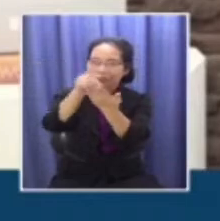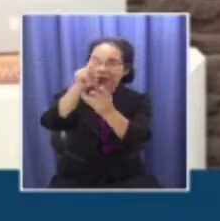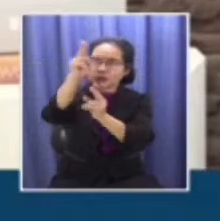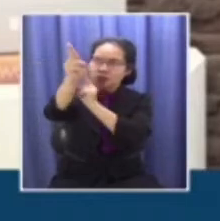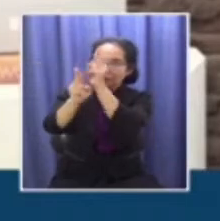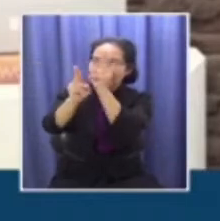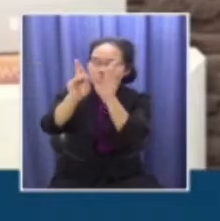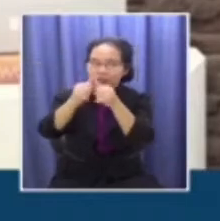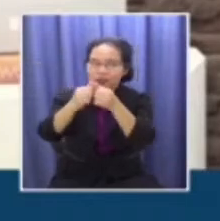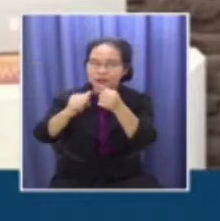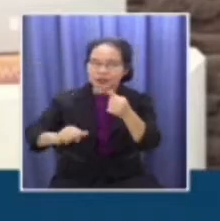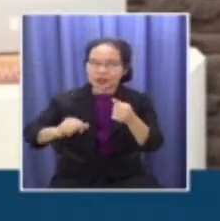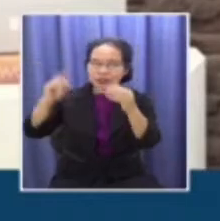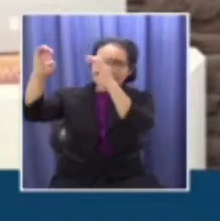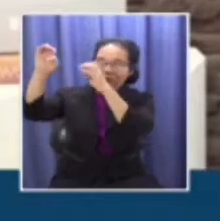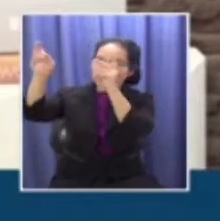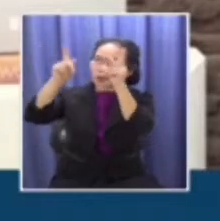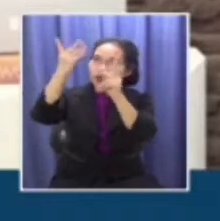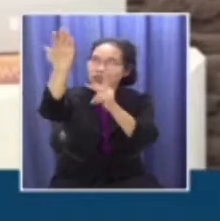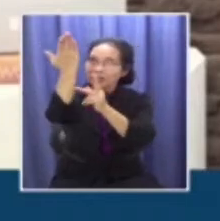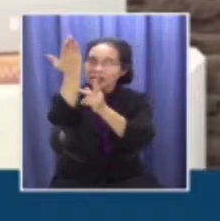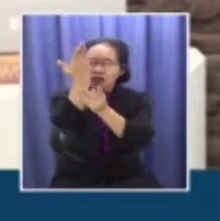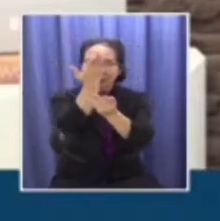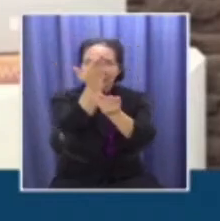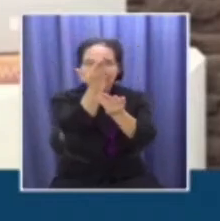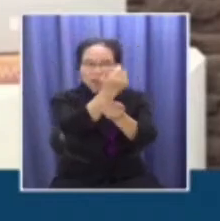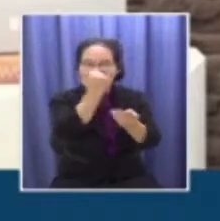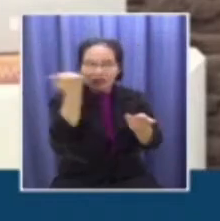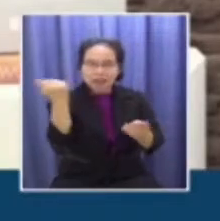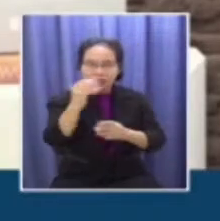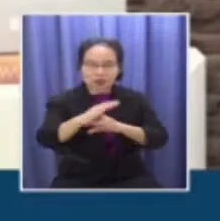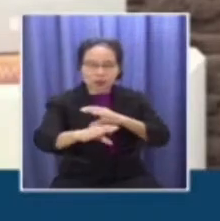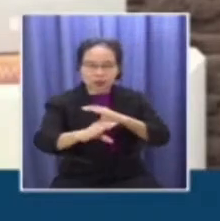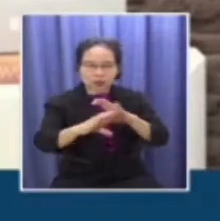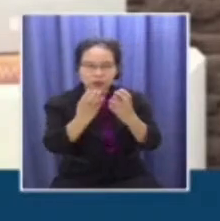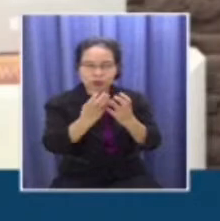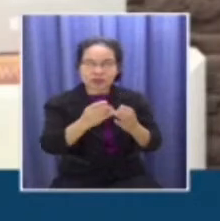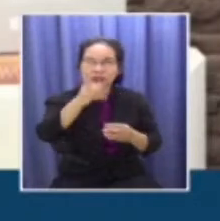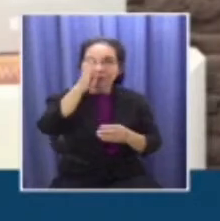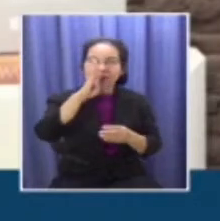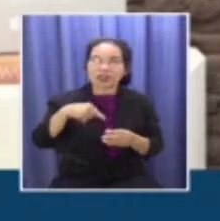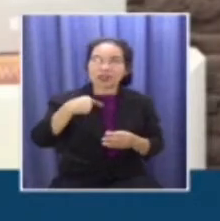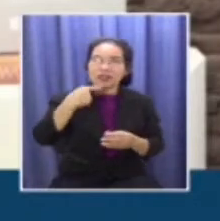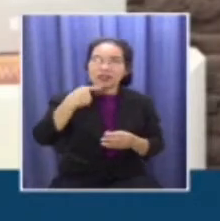se Onyankopɔn bo nipa firi fam dotie mu. Na so bra